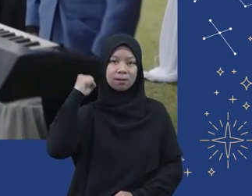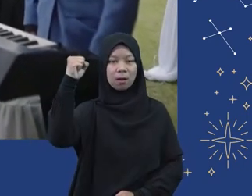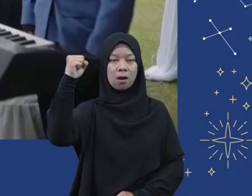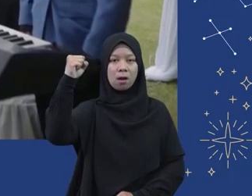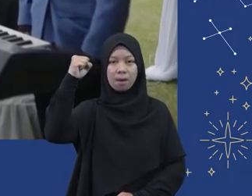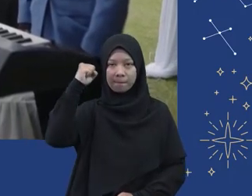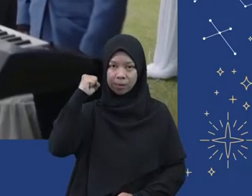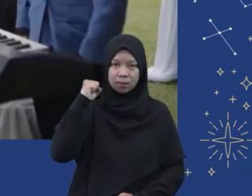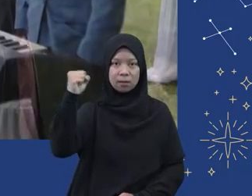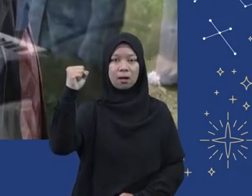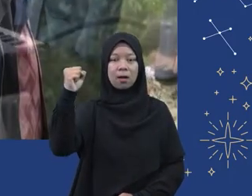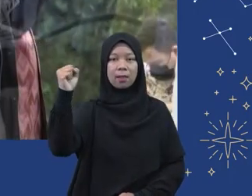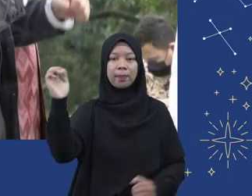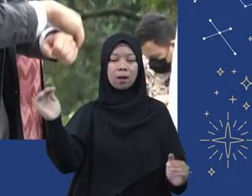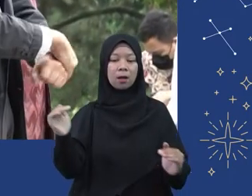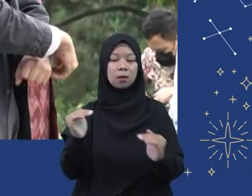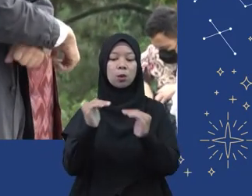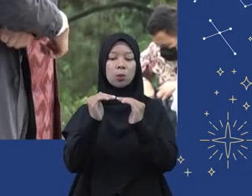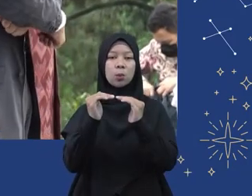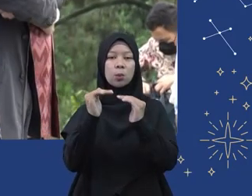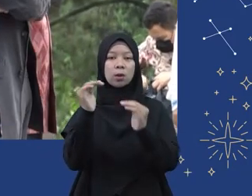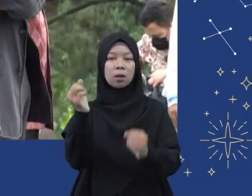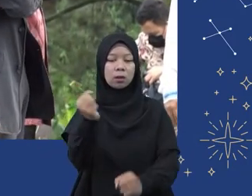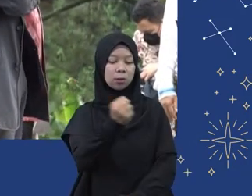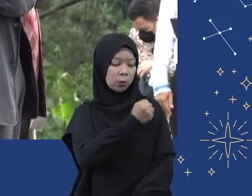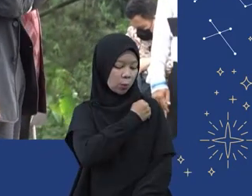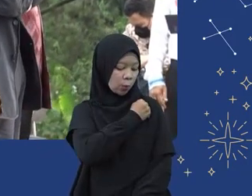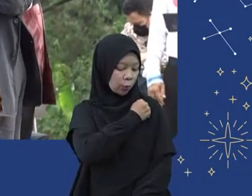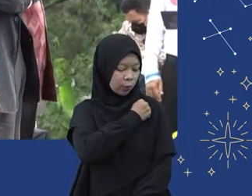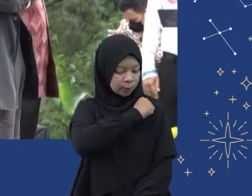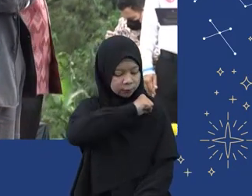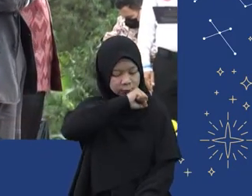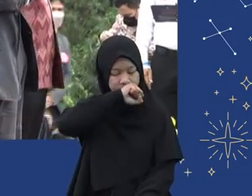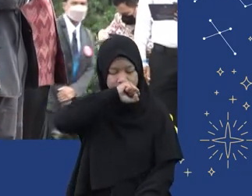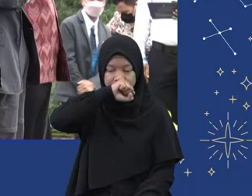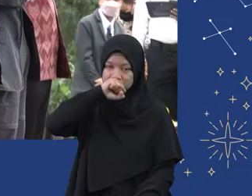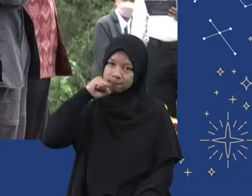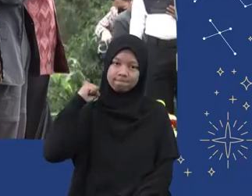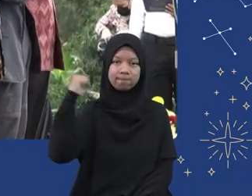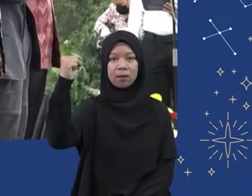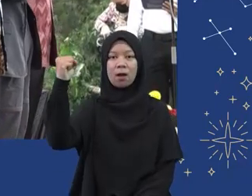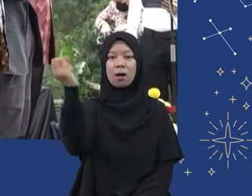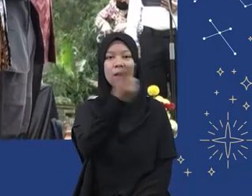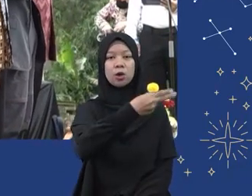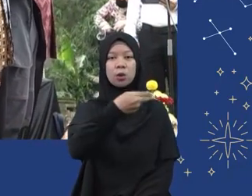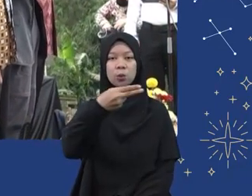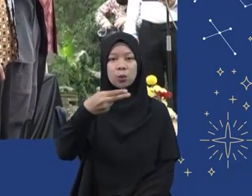merdeka merdeka anakku negeriku yang kucinta